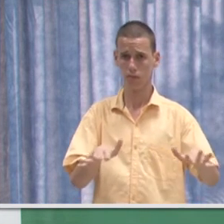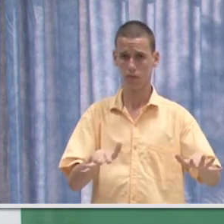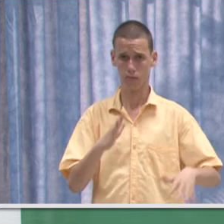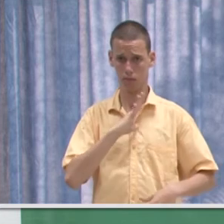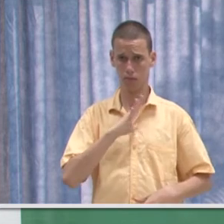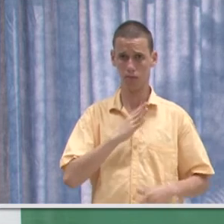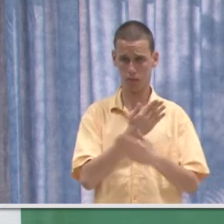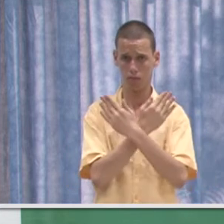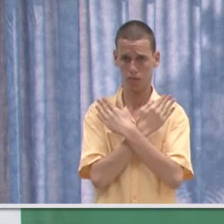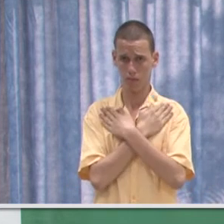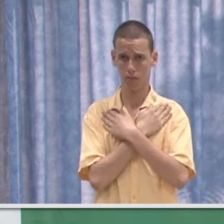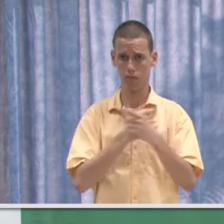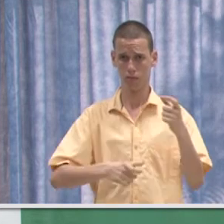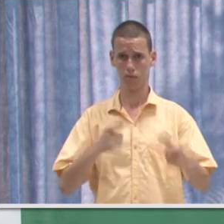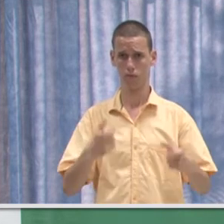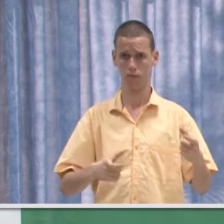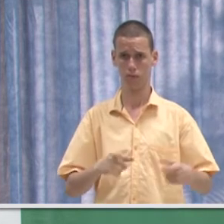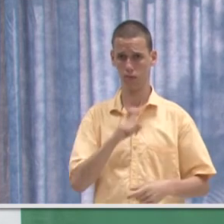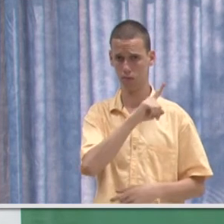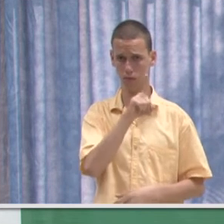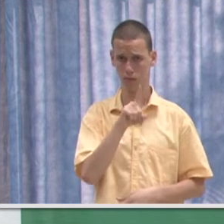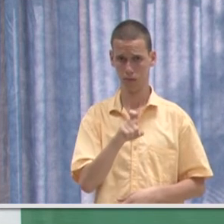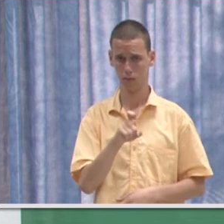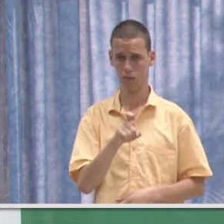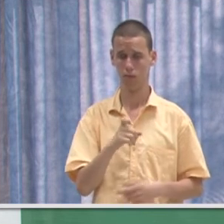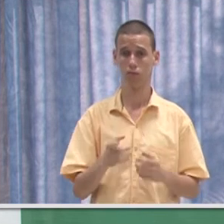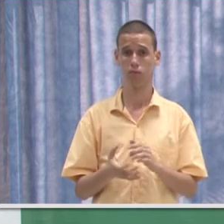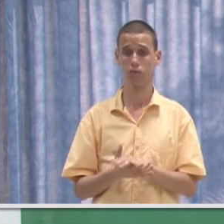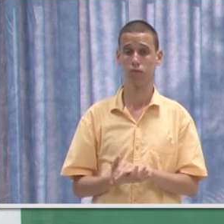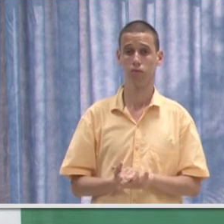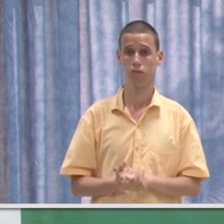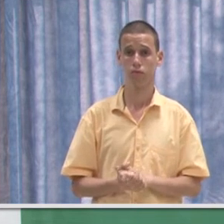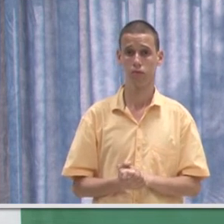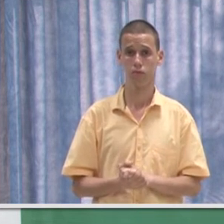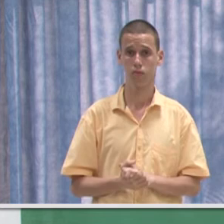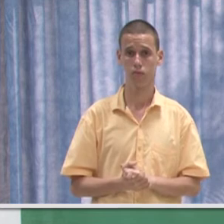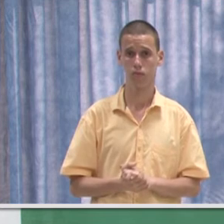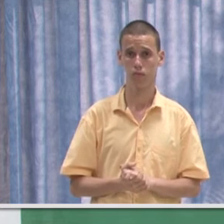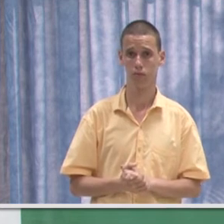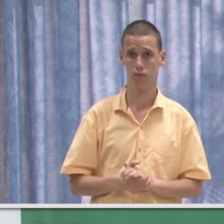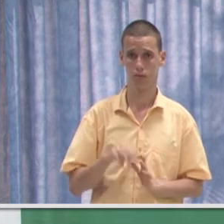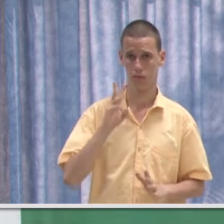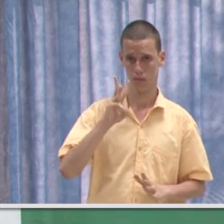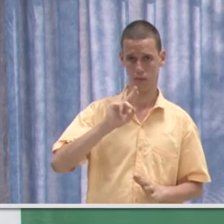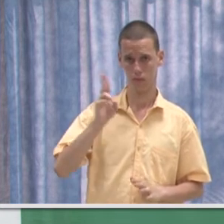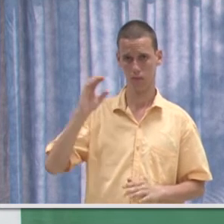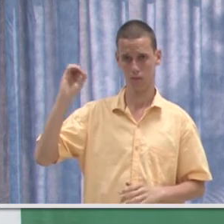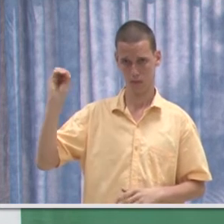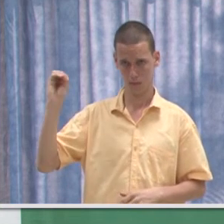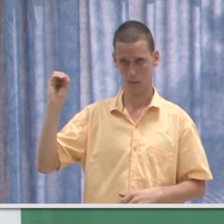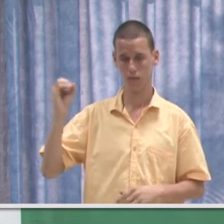Madagascar. So, WHO aussi dit que la façon que ça pose une gamme de devant n'est pas